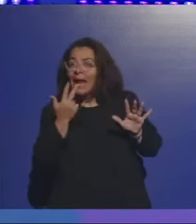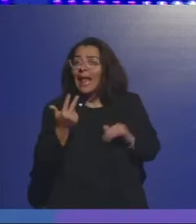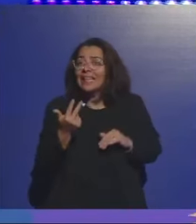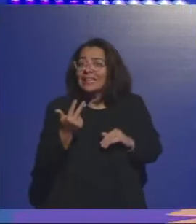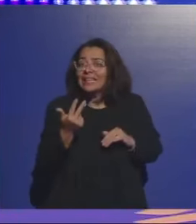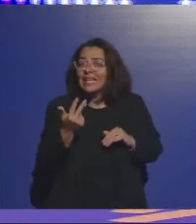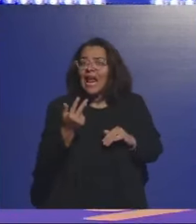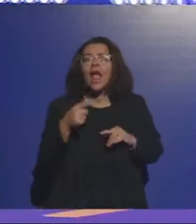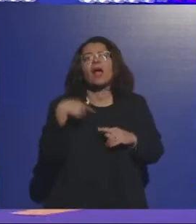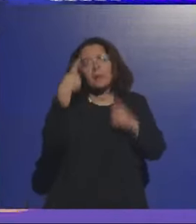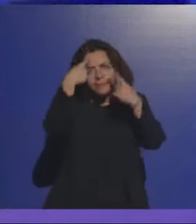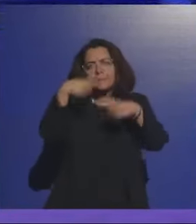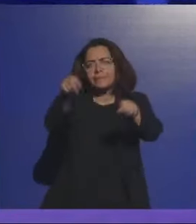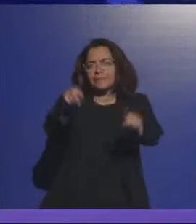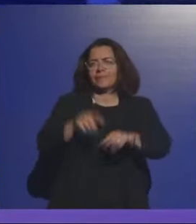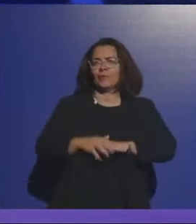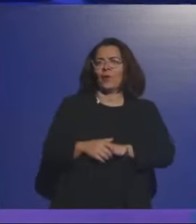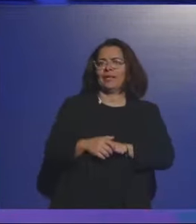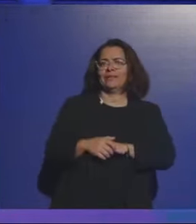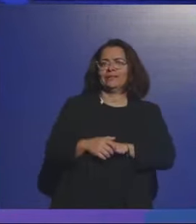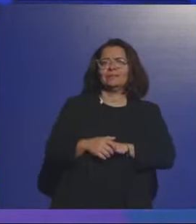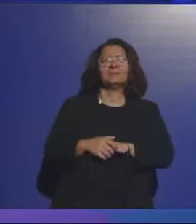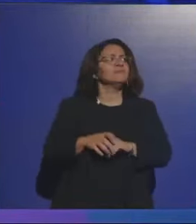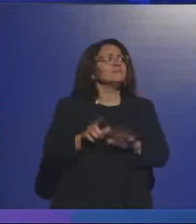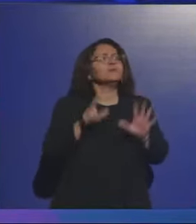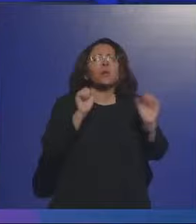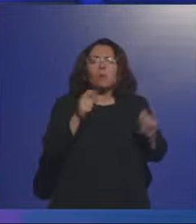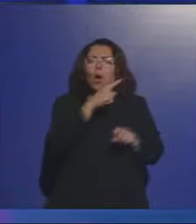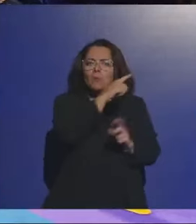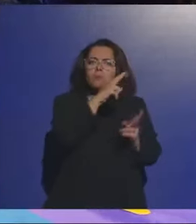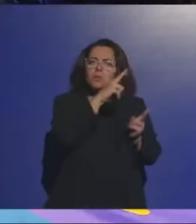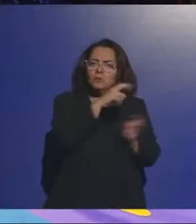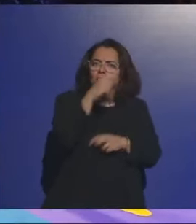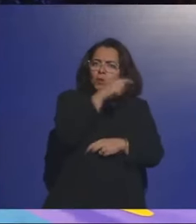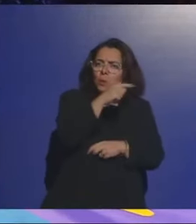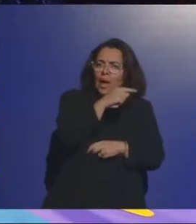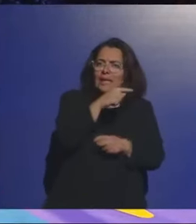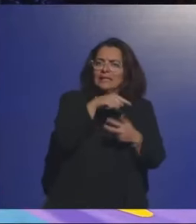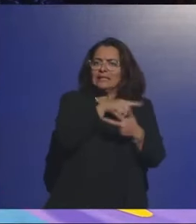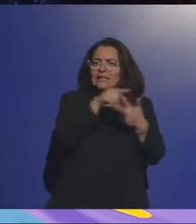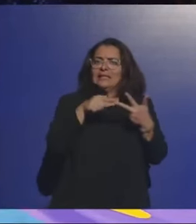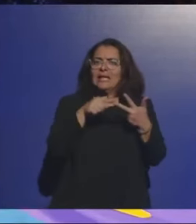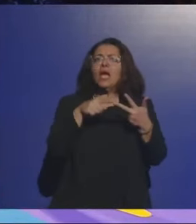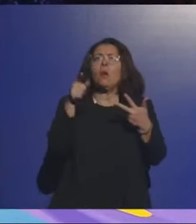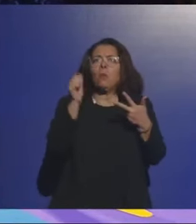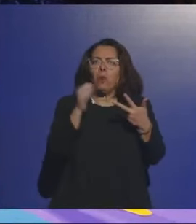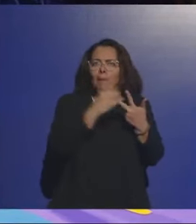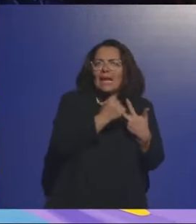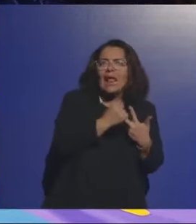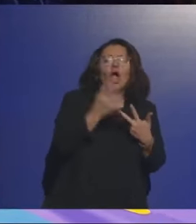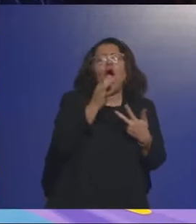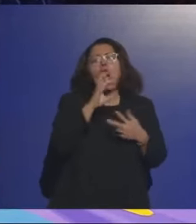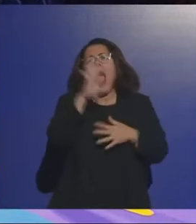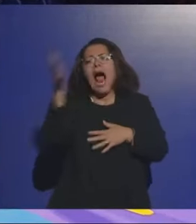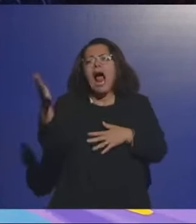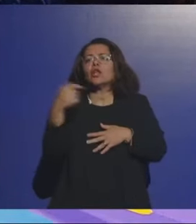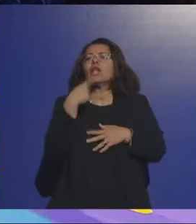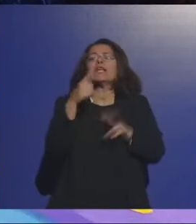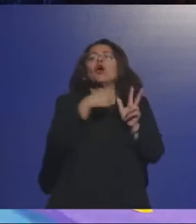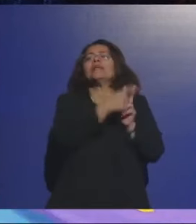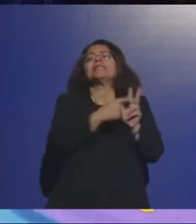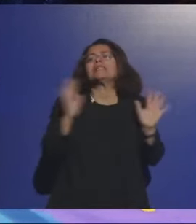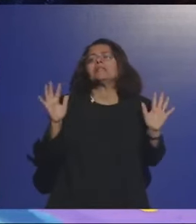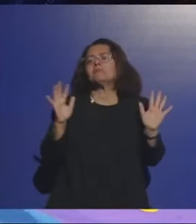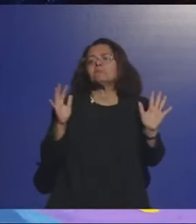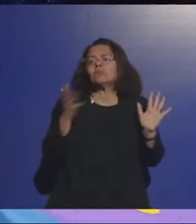sé utilizzate questi Se volete Se volete non li utilizzate però avvertito Eh io vi avevo detto e questi tornano